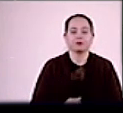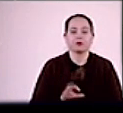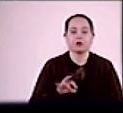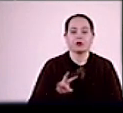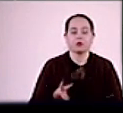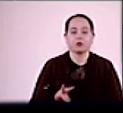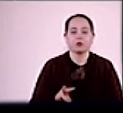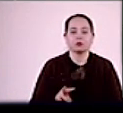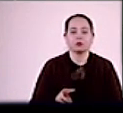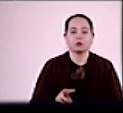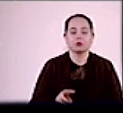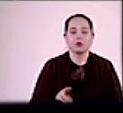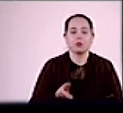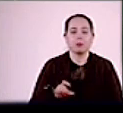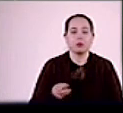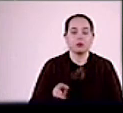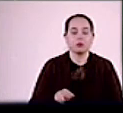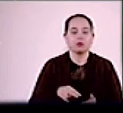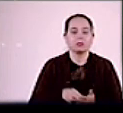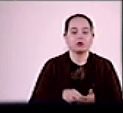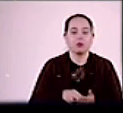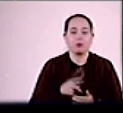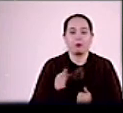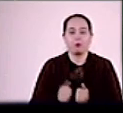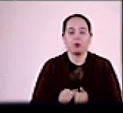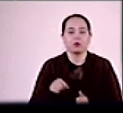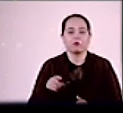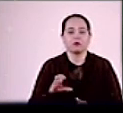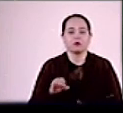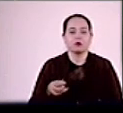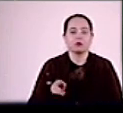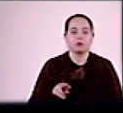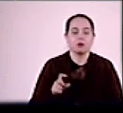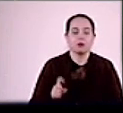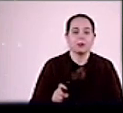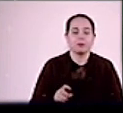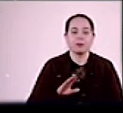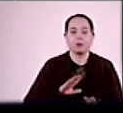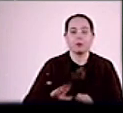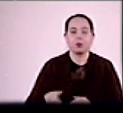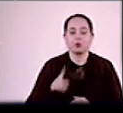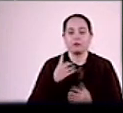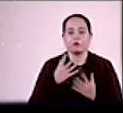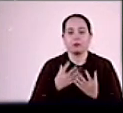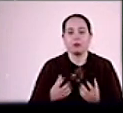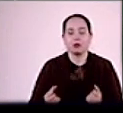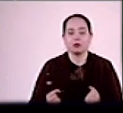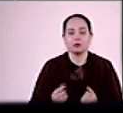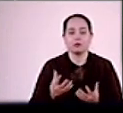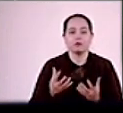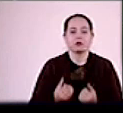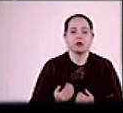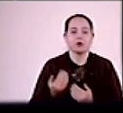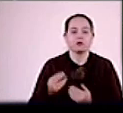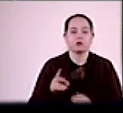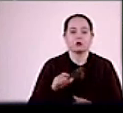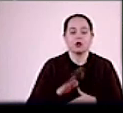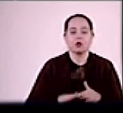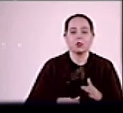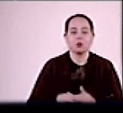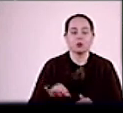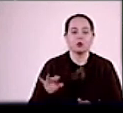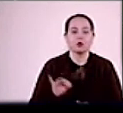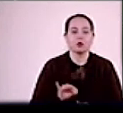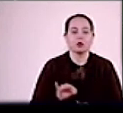Он, переминаясь, стоял подле него в сенях. Потом в темноте взял его за руку